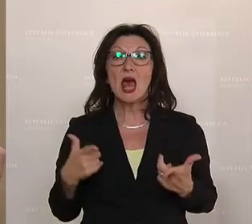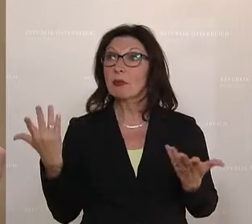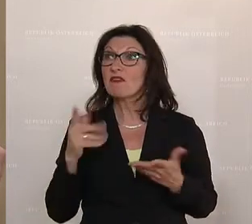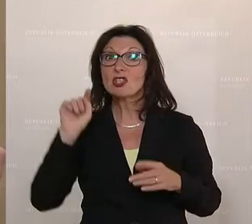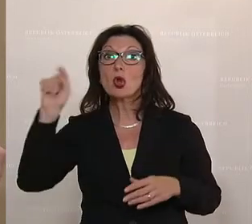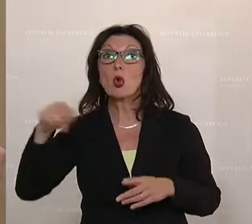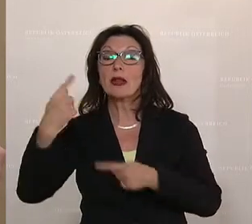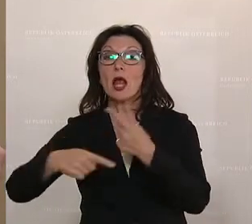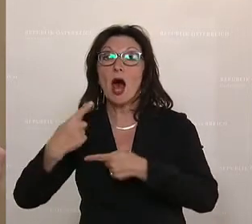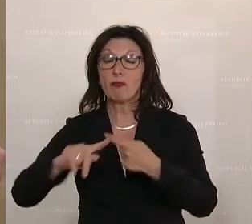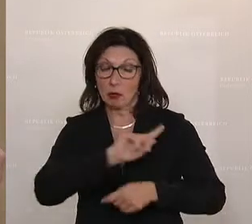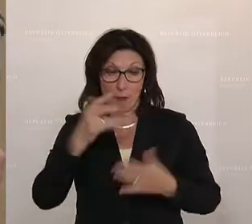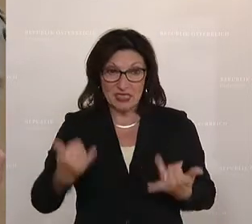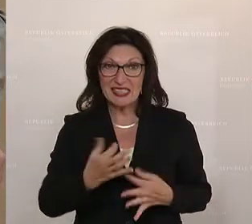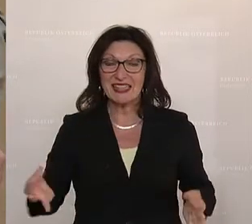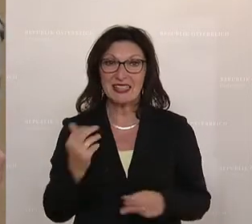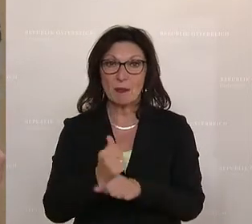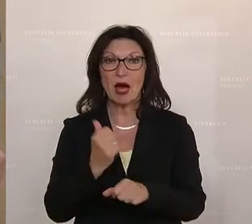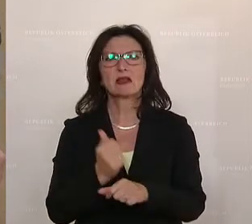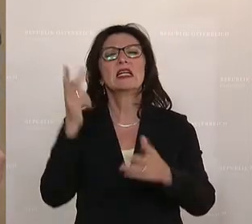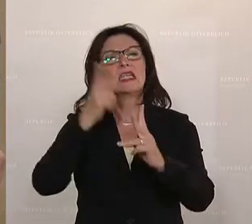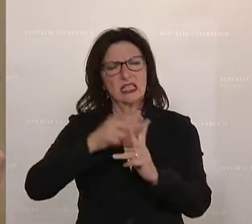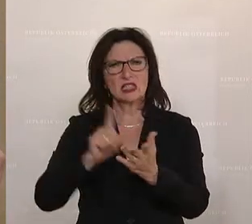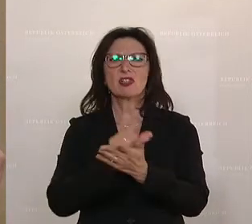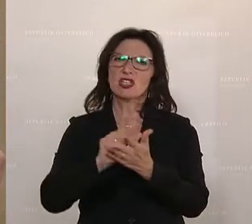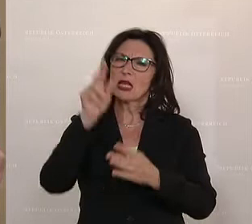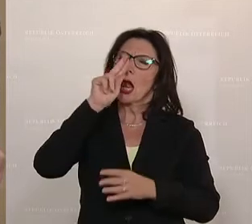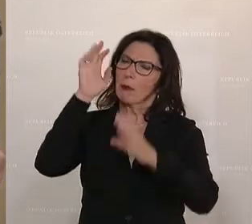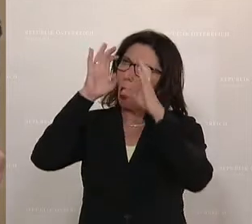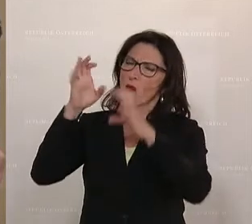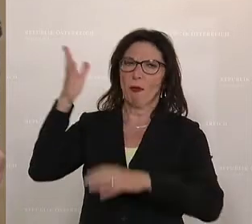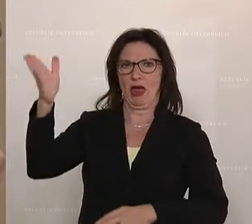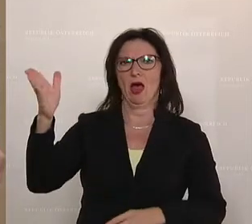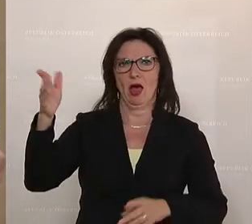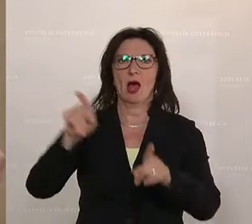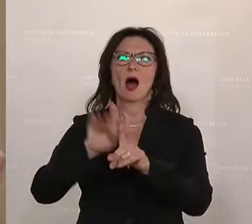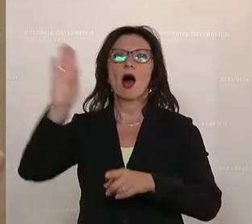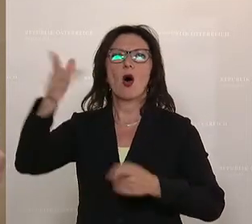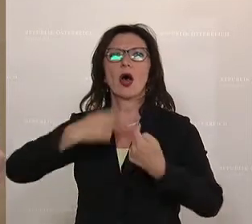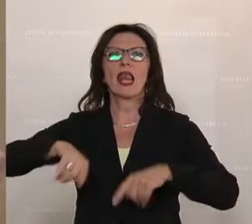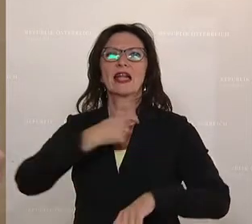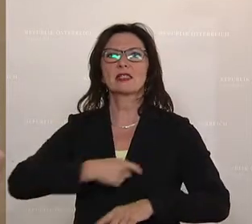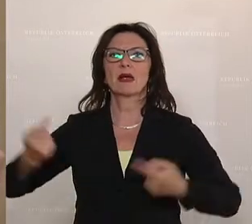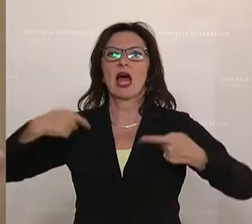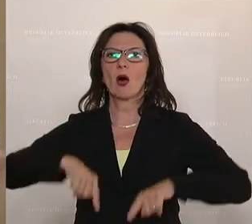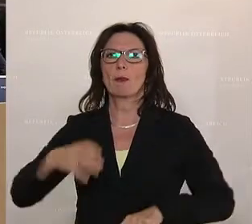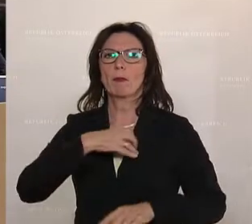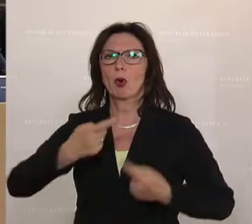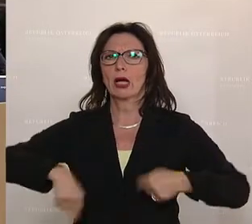ist. Mittlerweile, liebe Kollegen von der ÖVP, sagt auch Ihr Landespartei, ob man im Burgenland